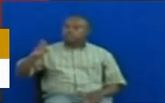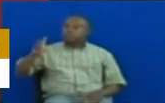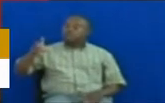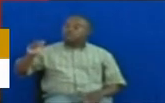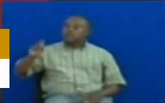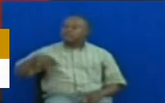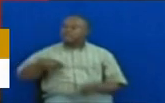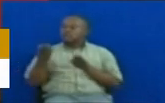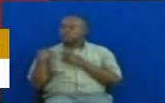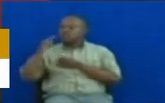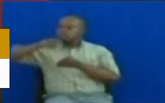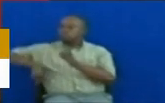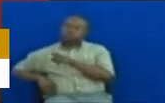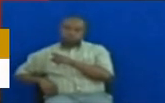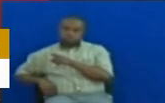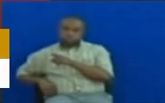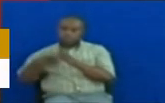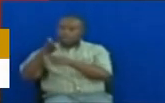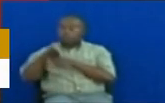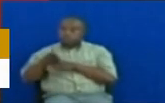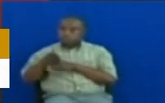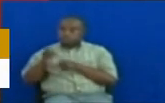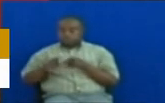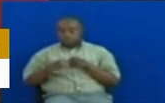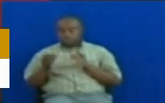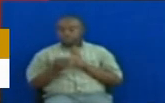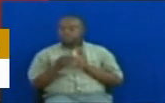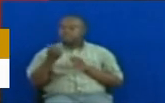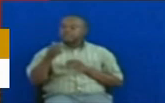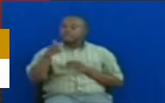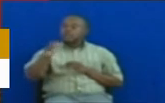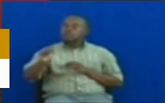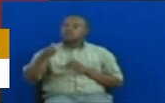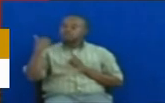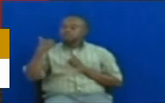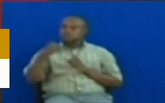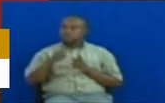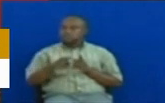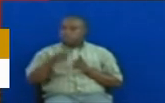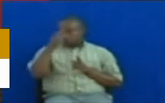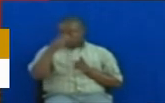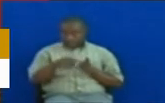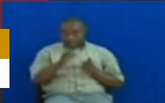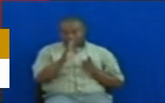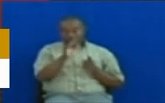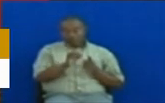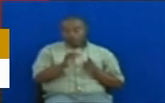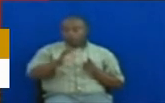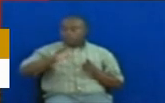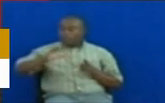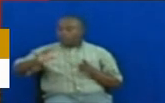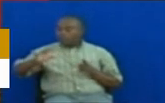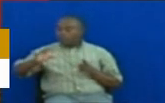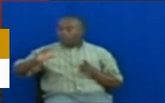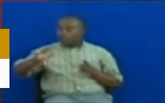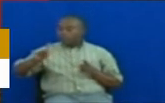makampuni ni CEO wa Blera. Tuna sheria ya TIA, na ndio maana pale wanasema for commission. Kwa hiyo yeye anapokuwepo